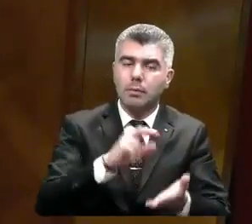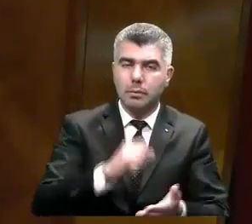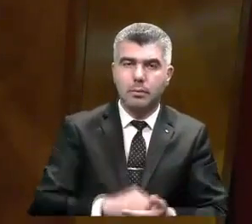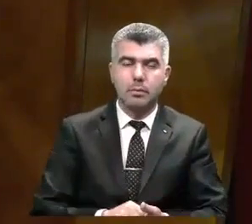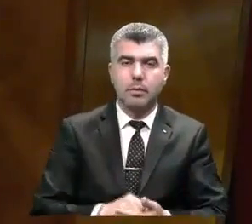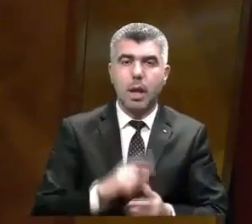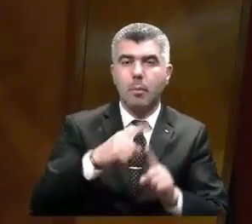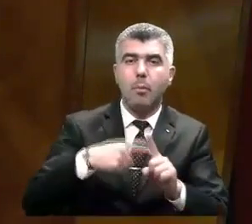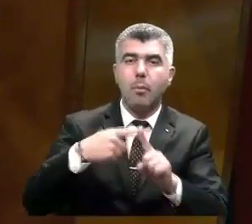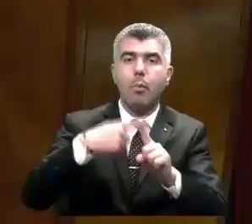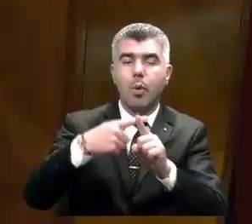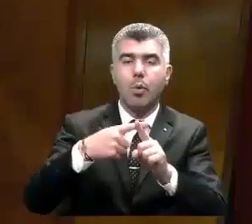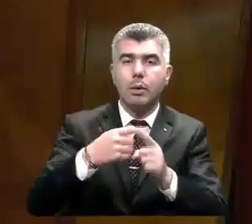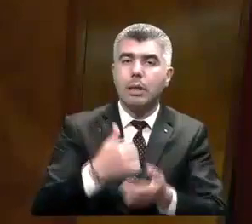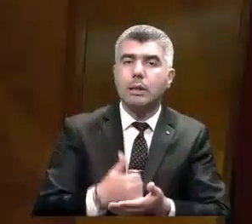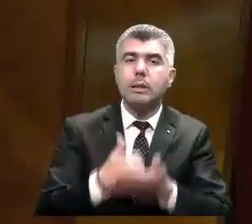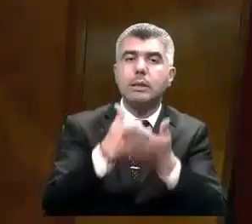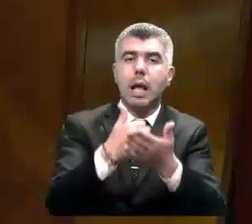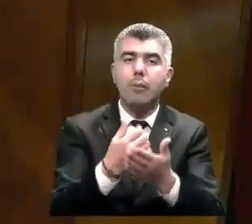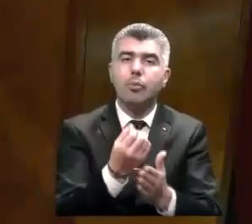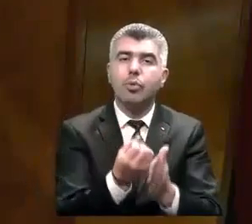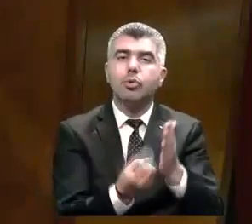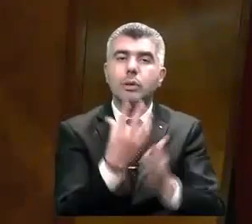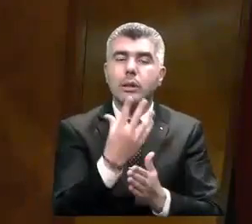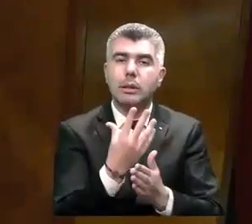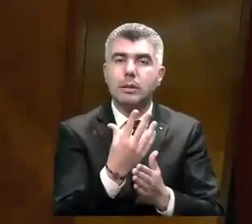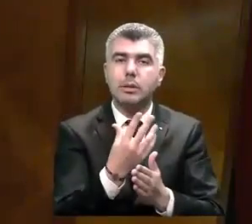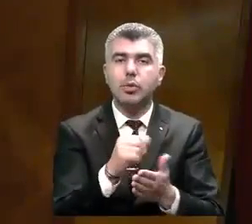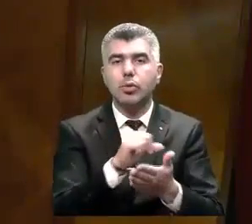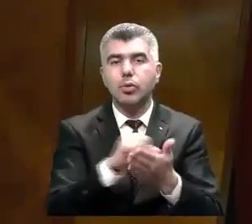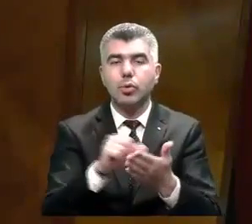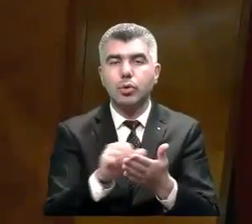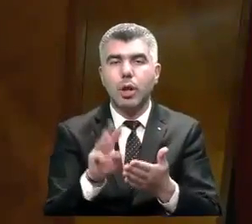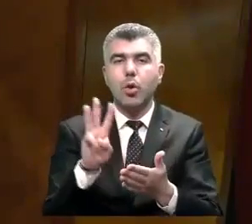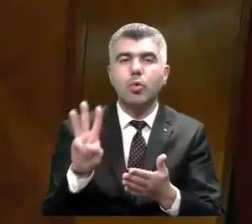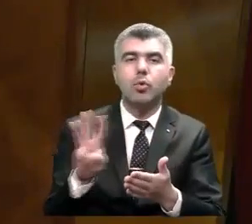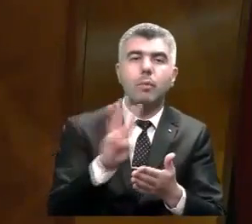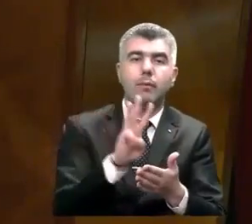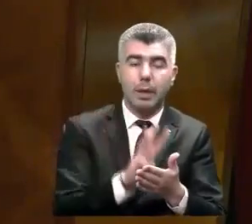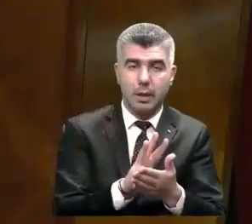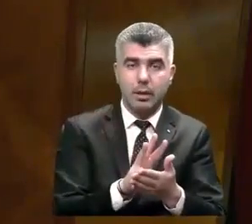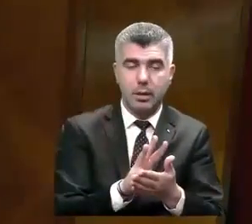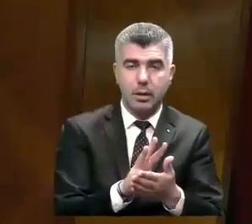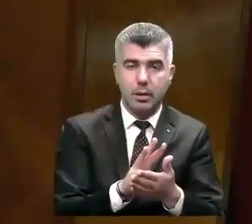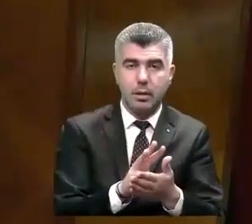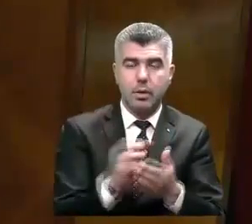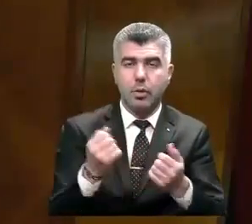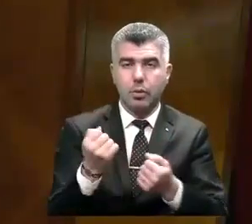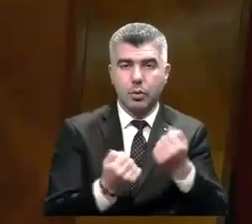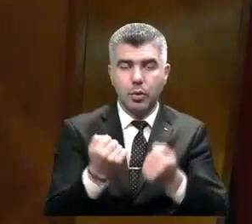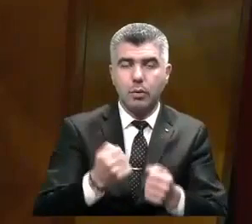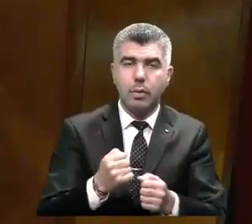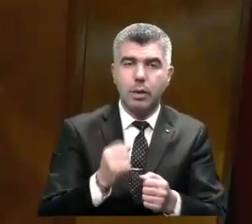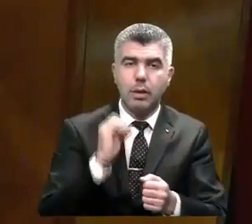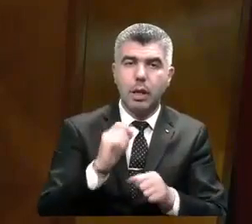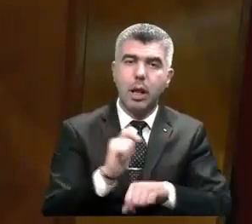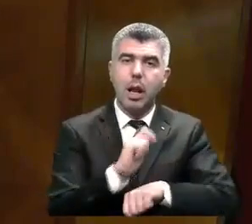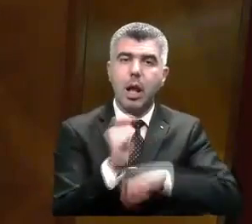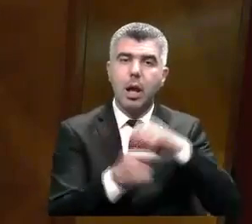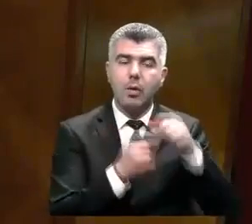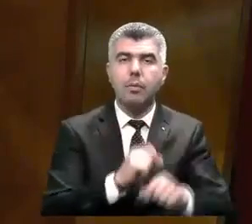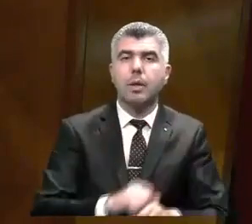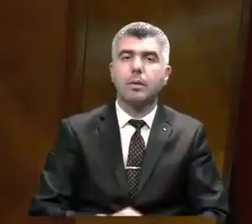من الدعم لتجديد المركبه، ضاعفناه ديال النقل ديال هذا